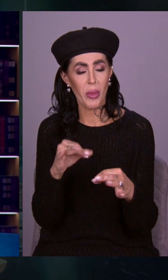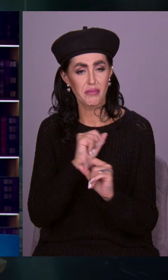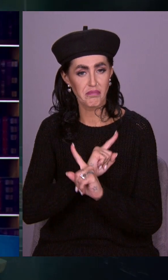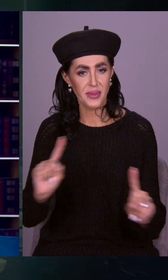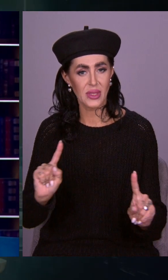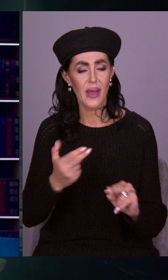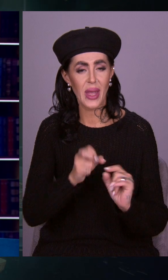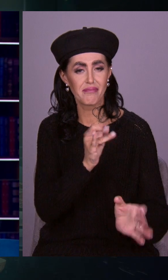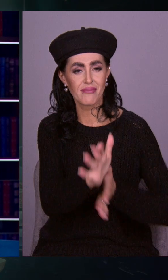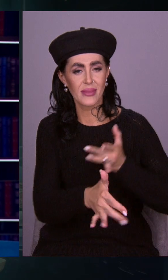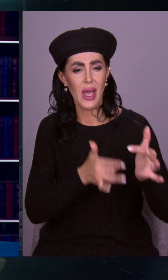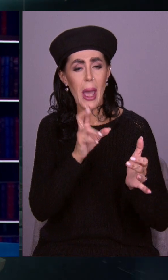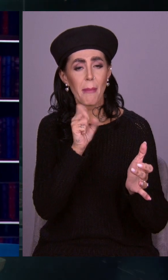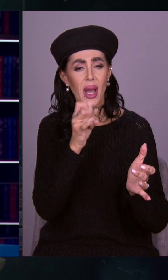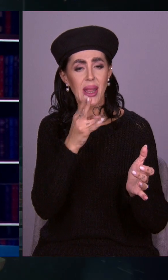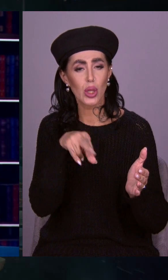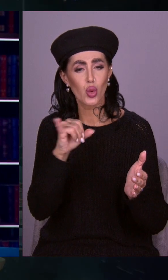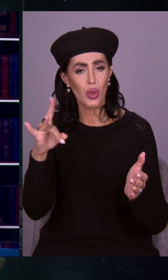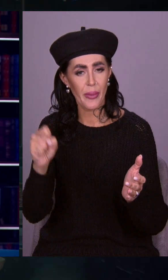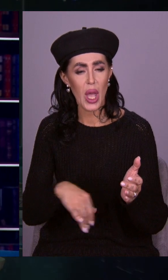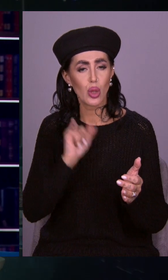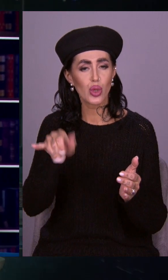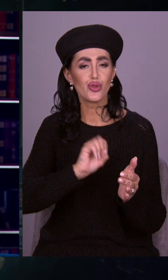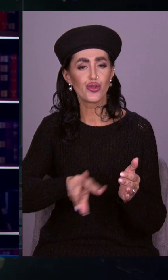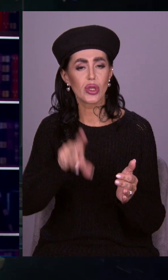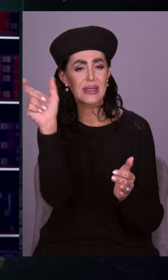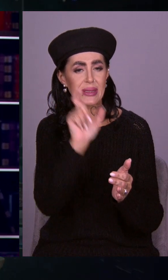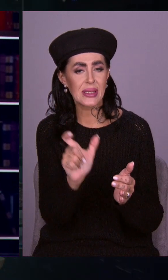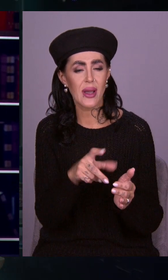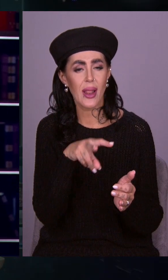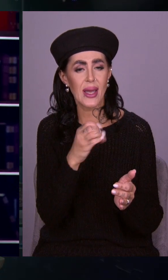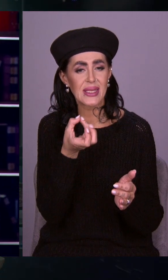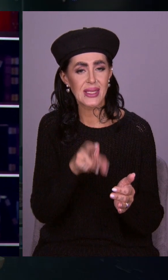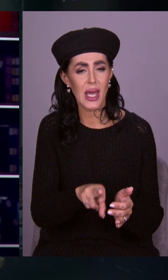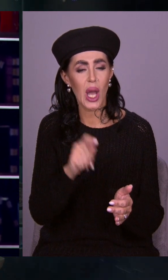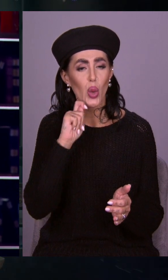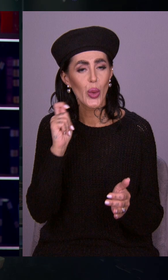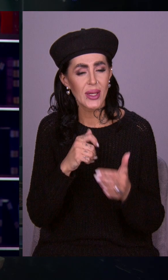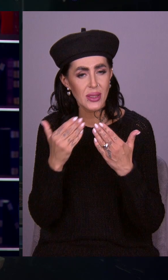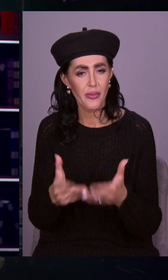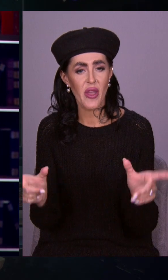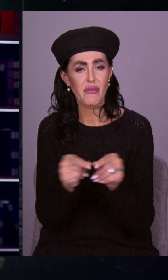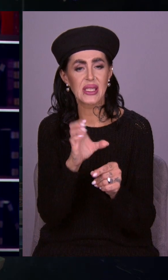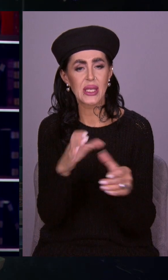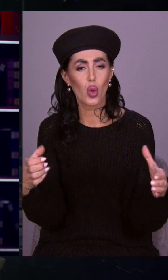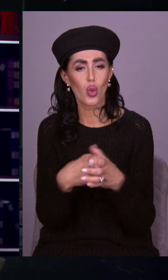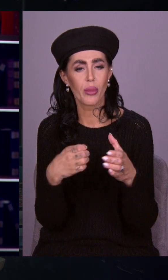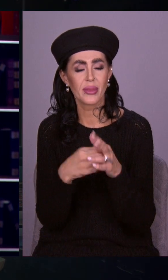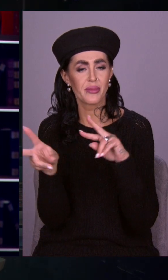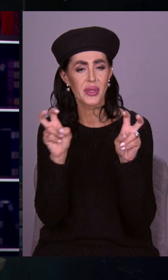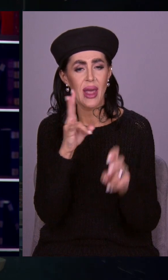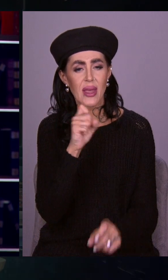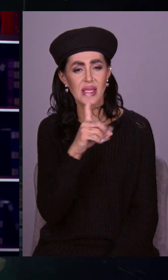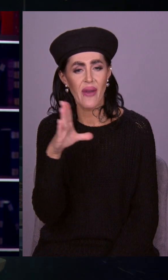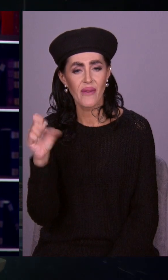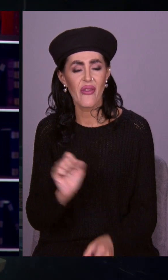Крім того, в неї є композиція на вірші Лесі Українки. А нещодавно вона разом з гуртом «Назва» випустила